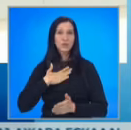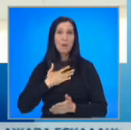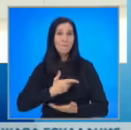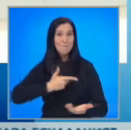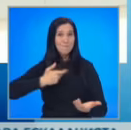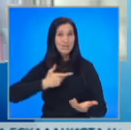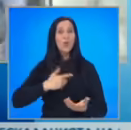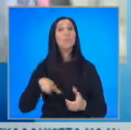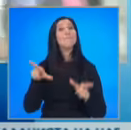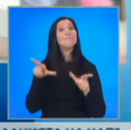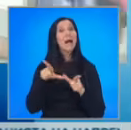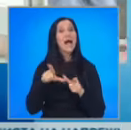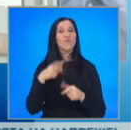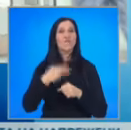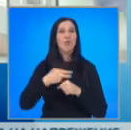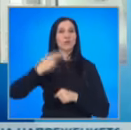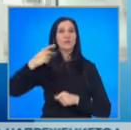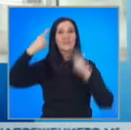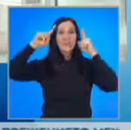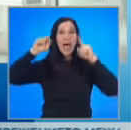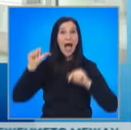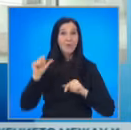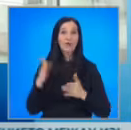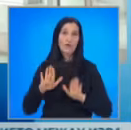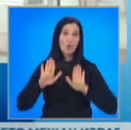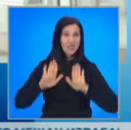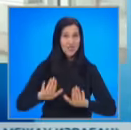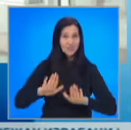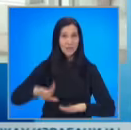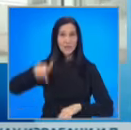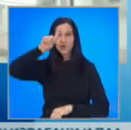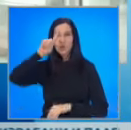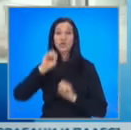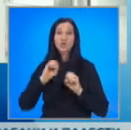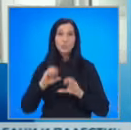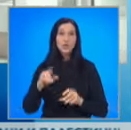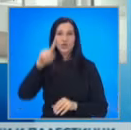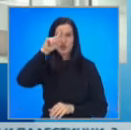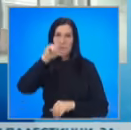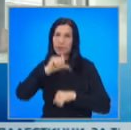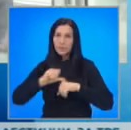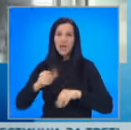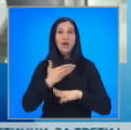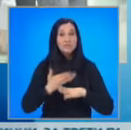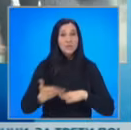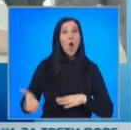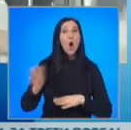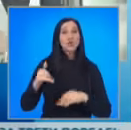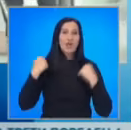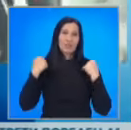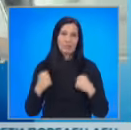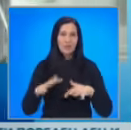пистолет Макаров. От болница Света Ана, където е настанена жената, съобщиха, че тя вече е оперирана, но все още е в